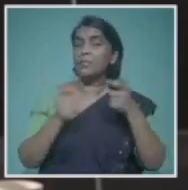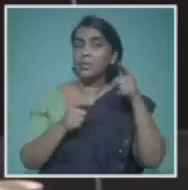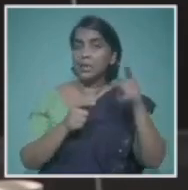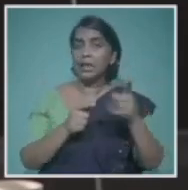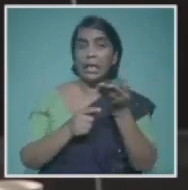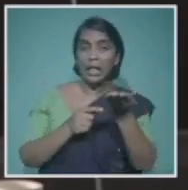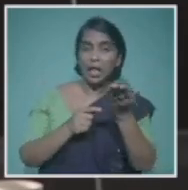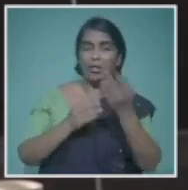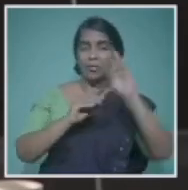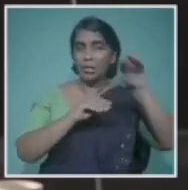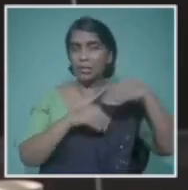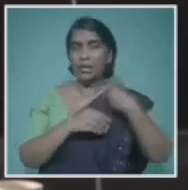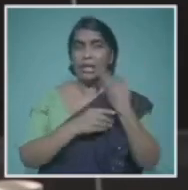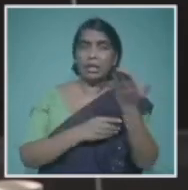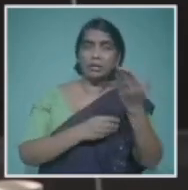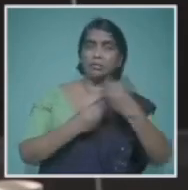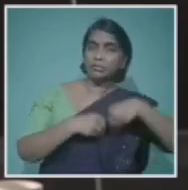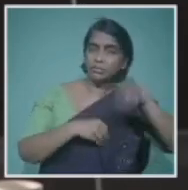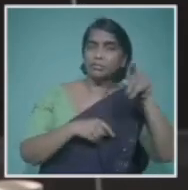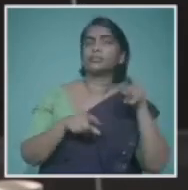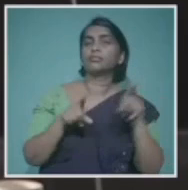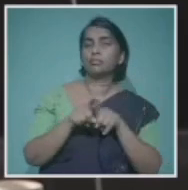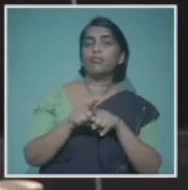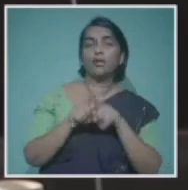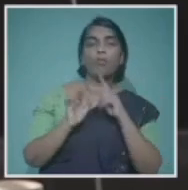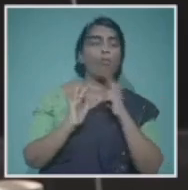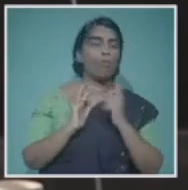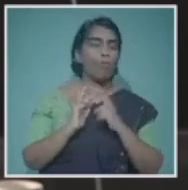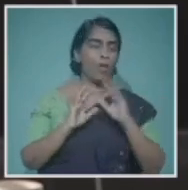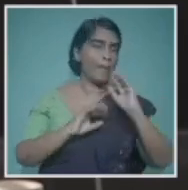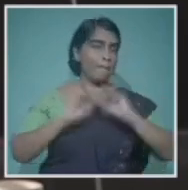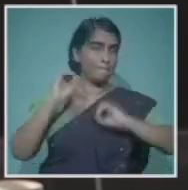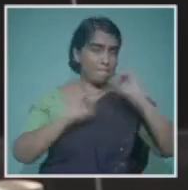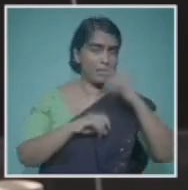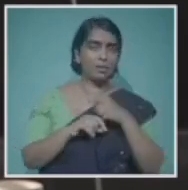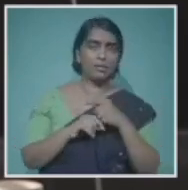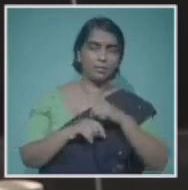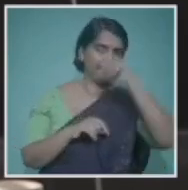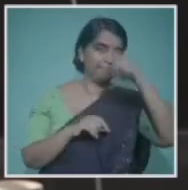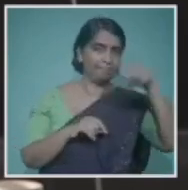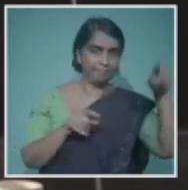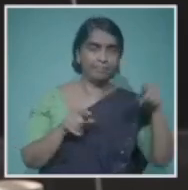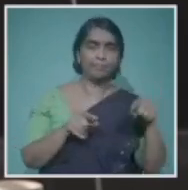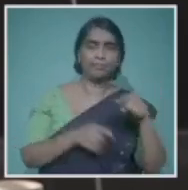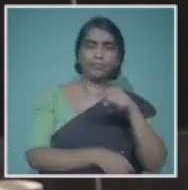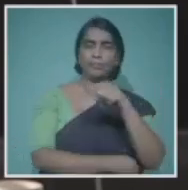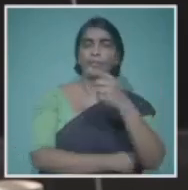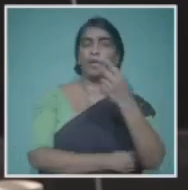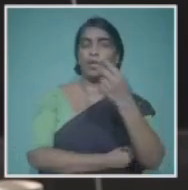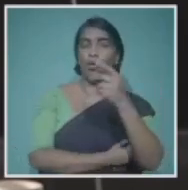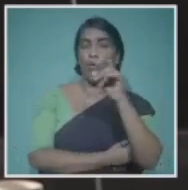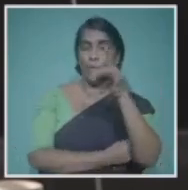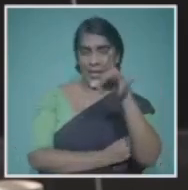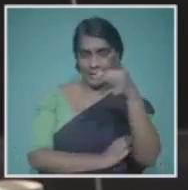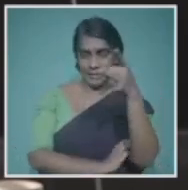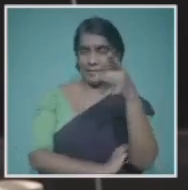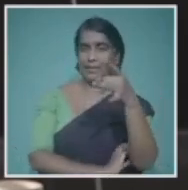මාකට් එකේ ඉල්ලුම හා සැපුම මත නියම වෙන පොලිය අනුපාතය. දැන් රුපියල්